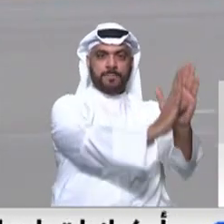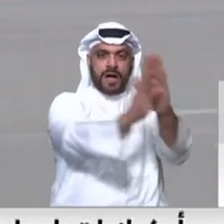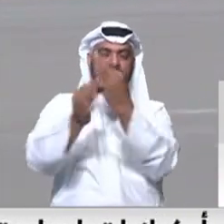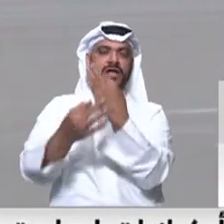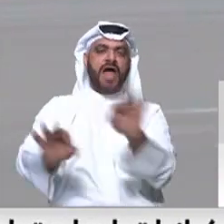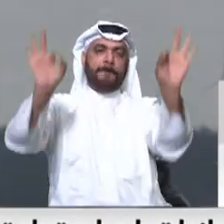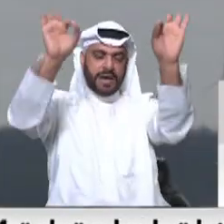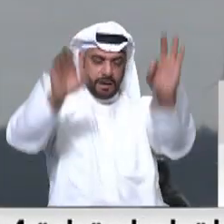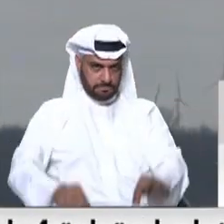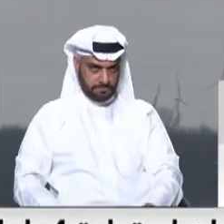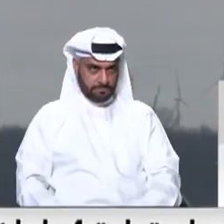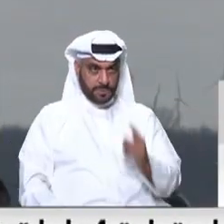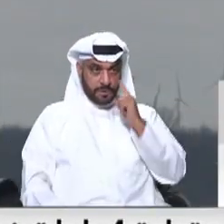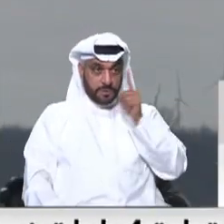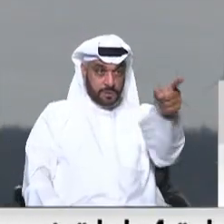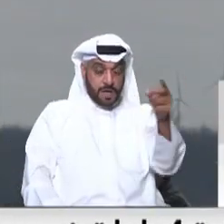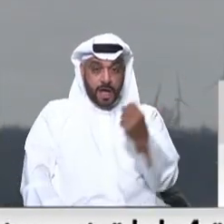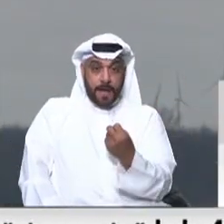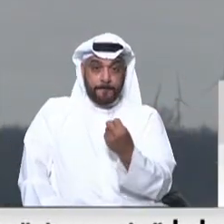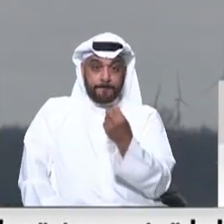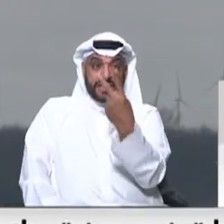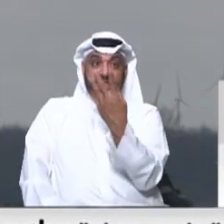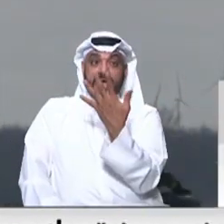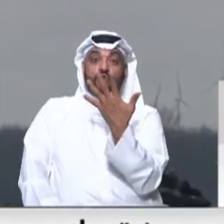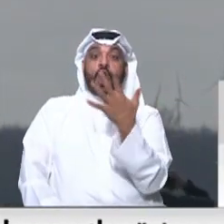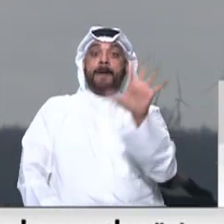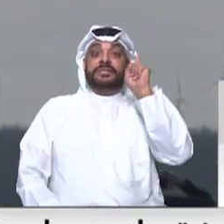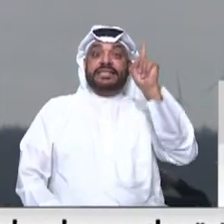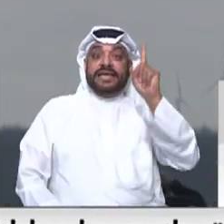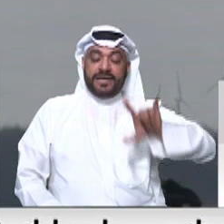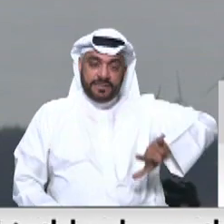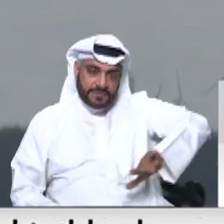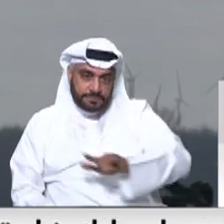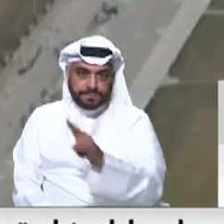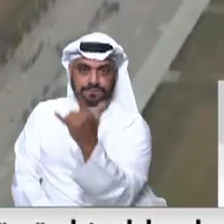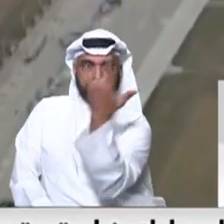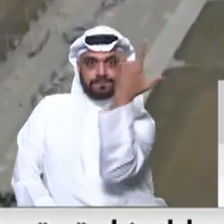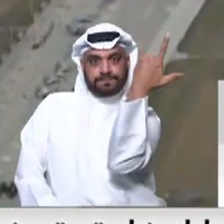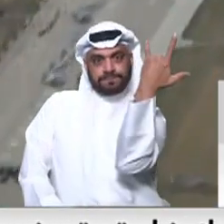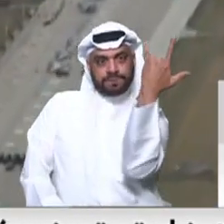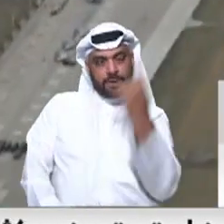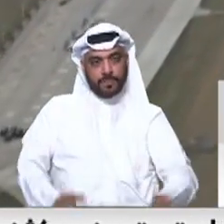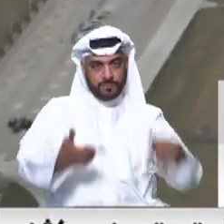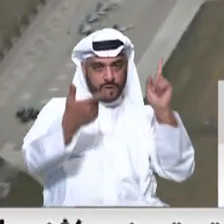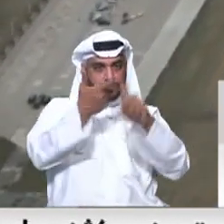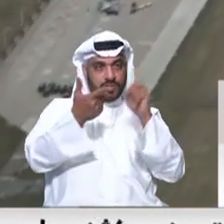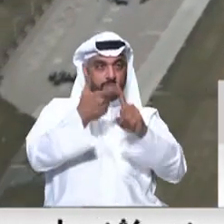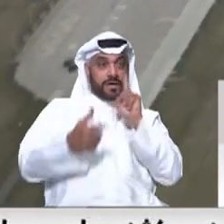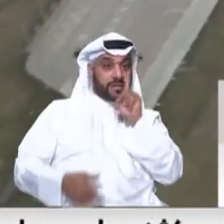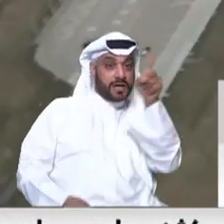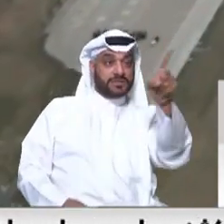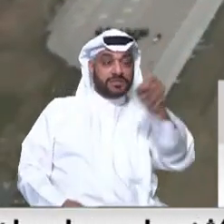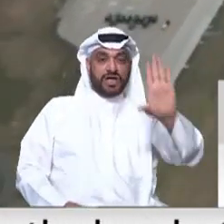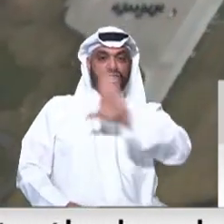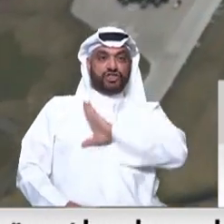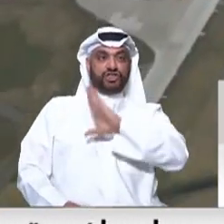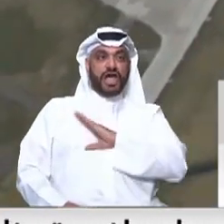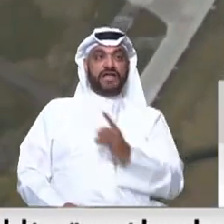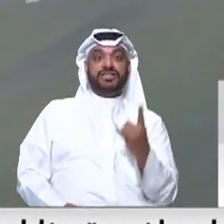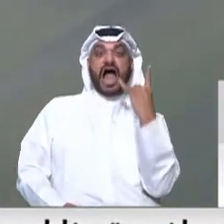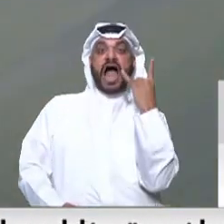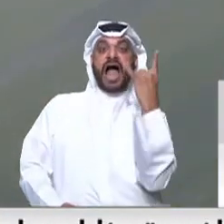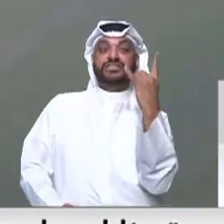250 طائره عسكريه من 25 دوله عضو في الحلف وشريكه له ليتولى تنفيذها كادر